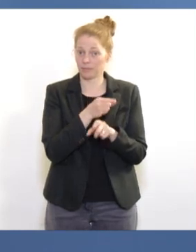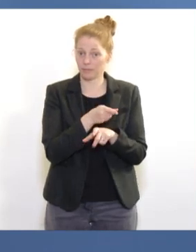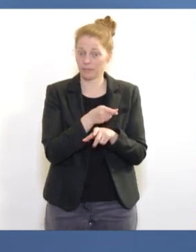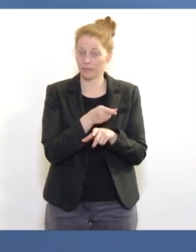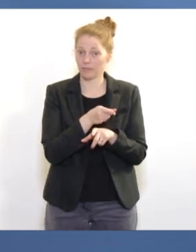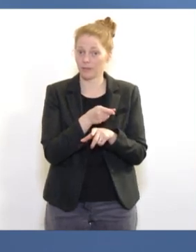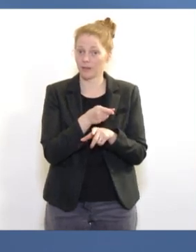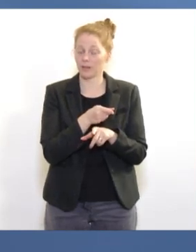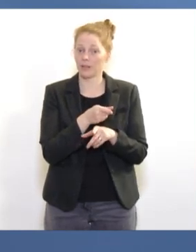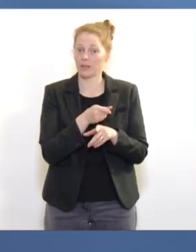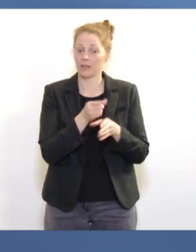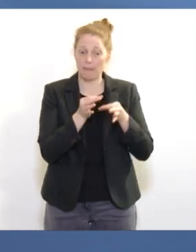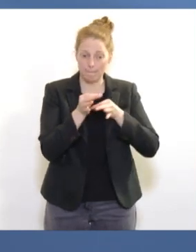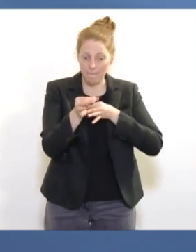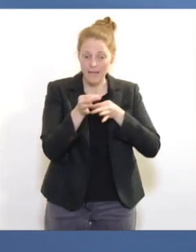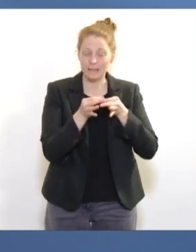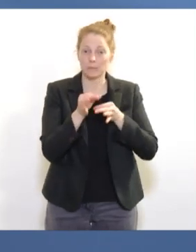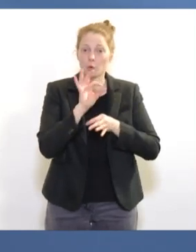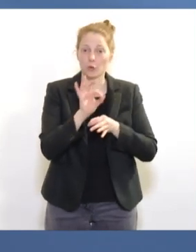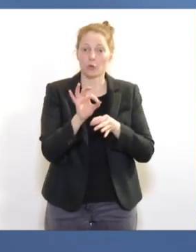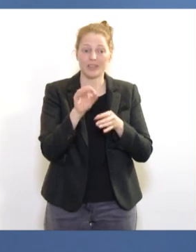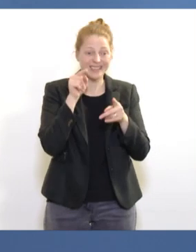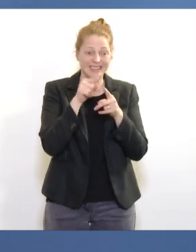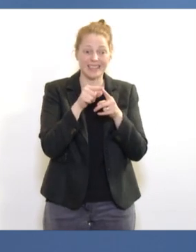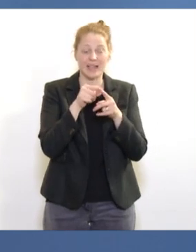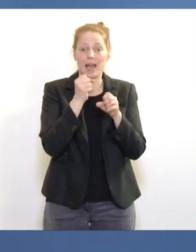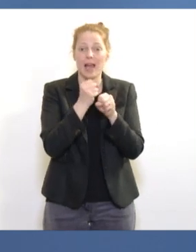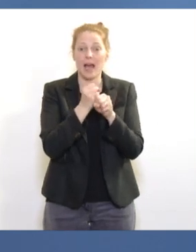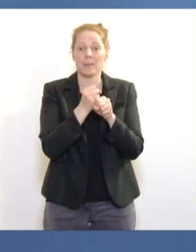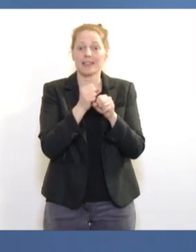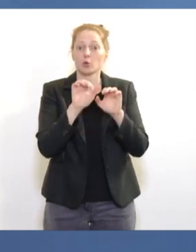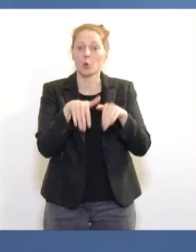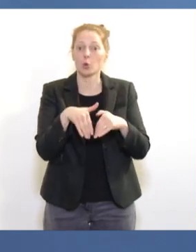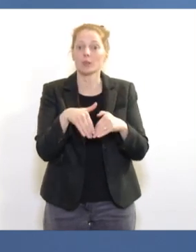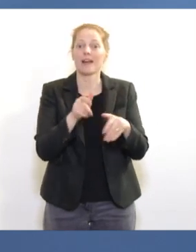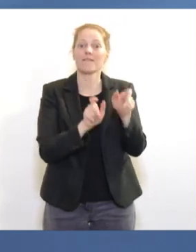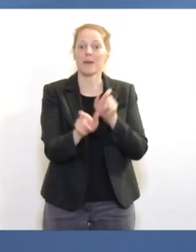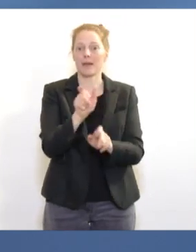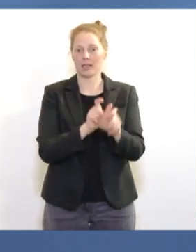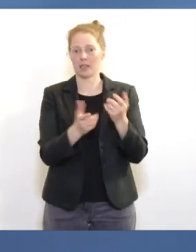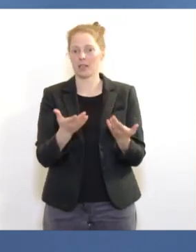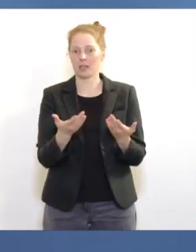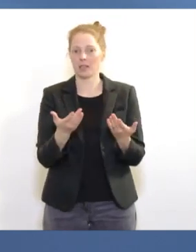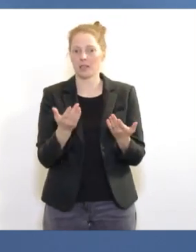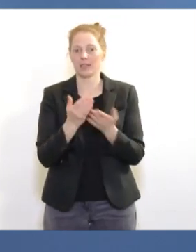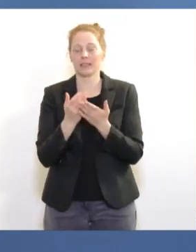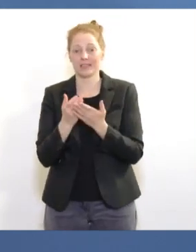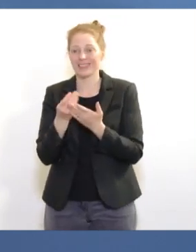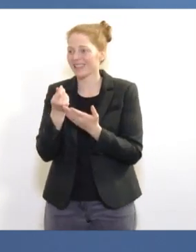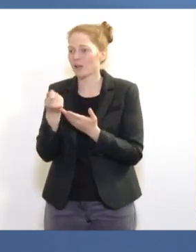essentiell eine Mesure für Chômage zu evitieren. Dafür gehen die Indemnitäten ja auch aus dem Fonds pour